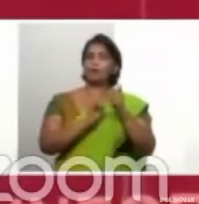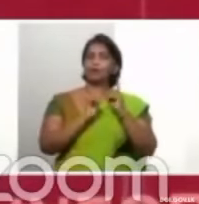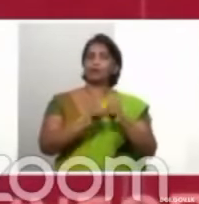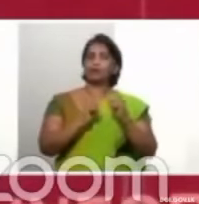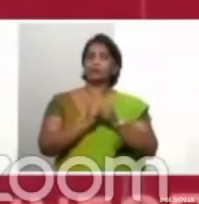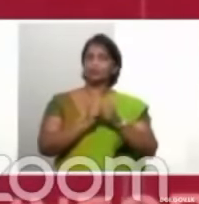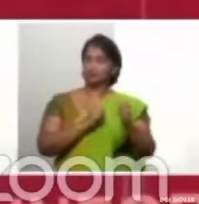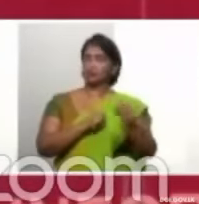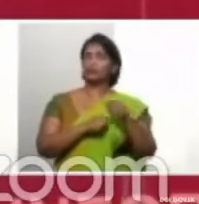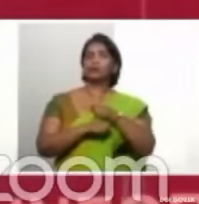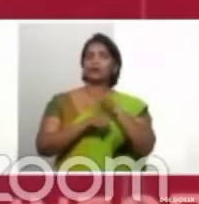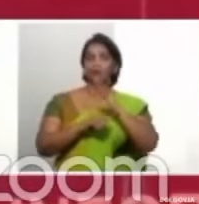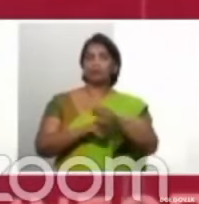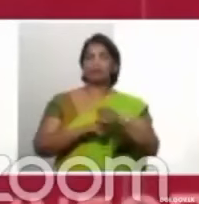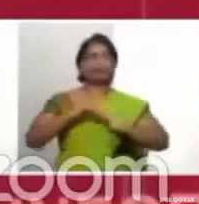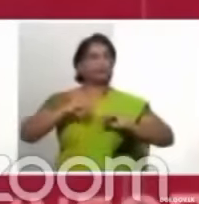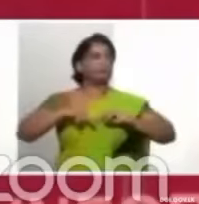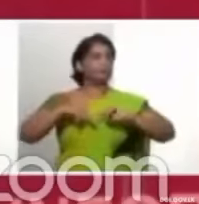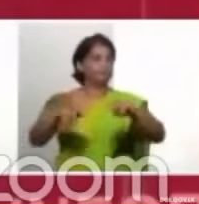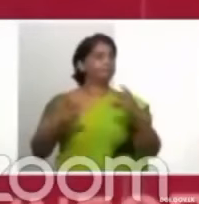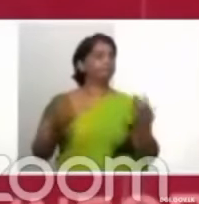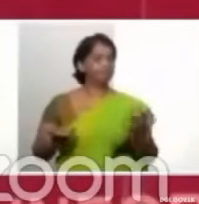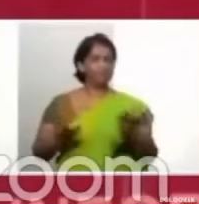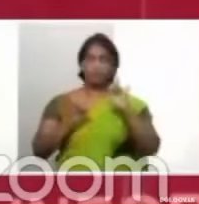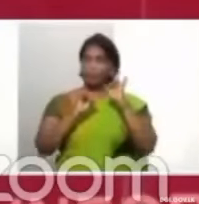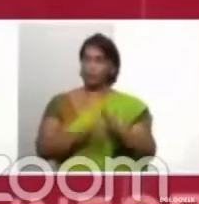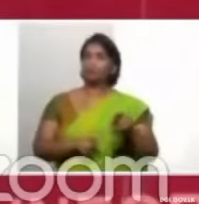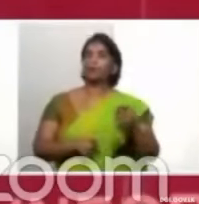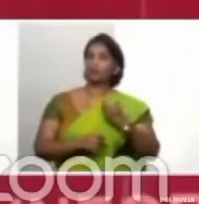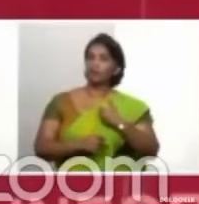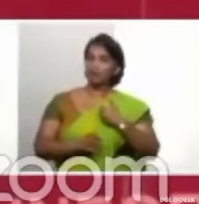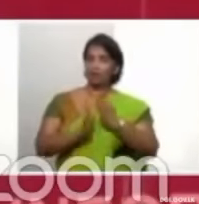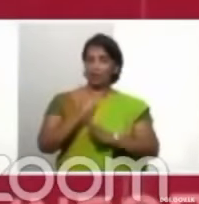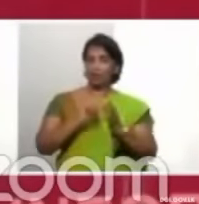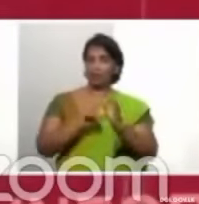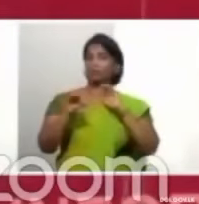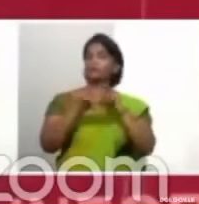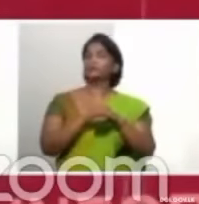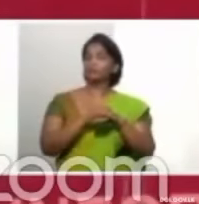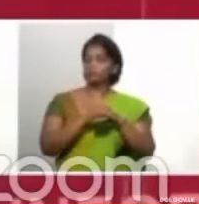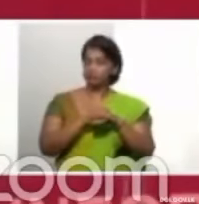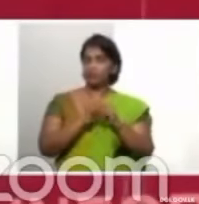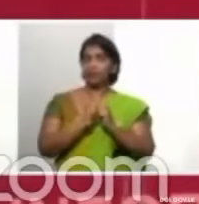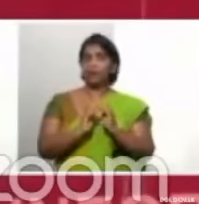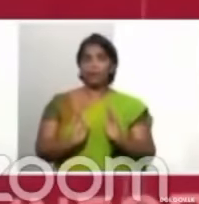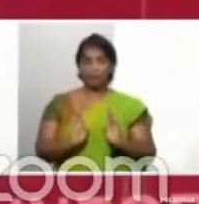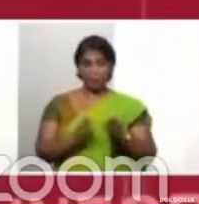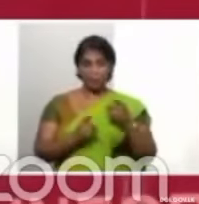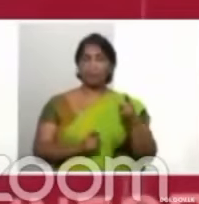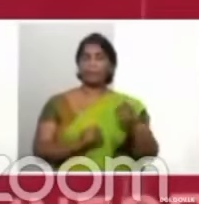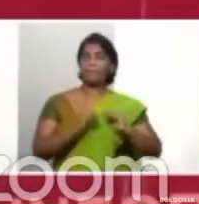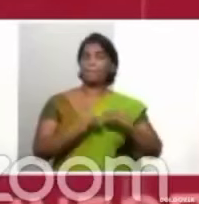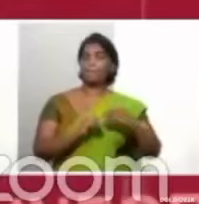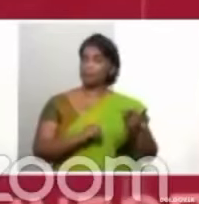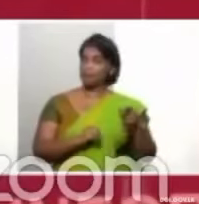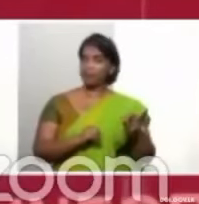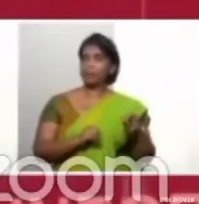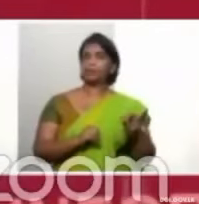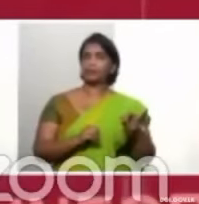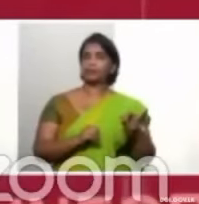ක්‍රමය ක්‍රියාත්මක කරන්න. නමුත් ක්‍රියාත්මක කළා තිබුණේ නැහැ. ඒ නිසා මම ඇමතිවරයා විදිහට වැඩ බාරගත්තට